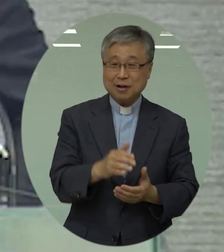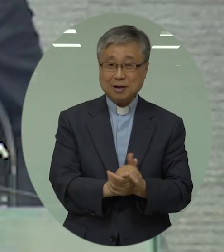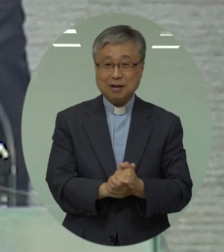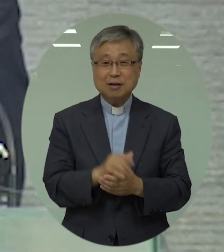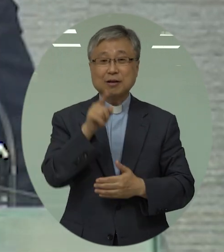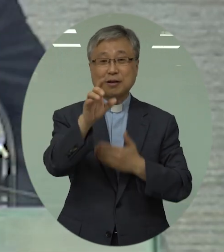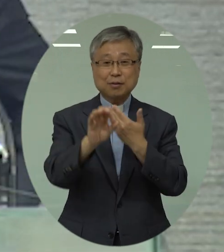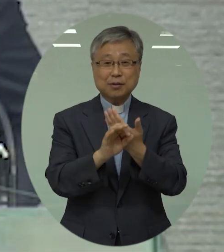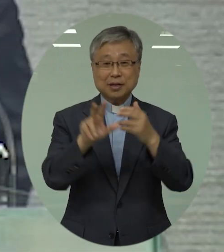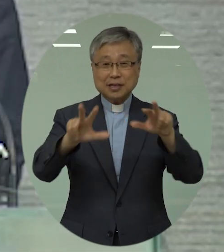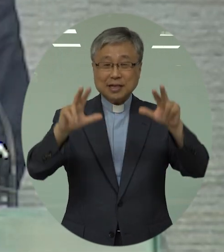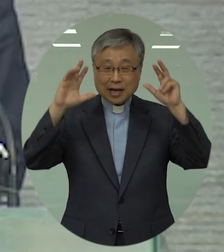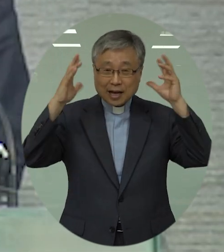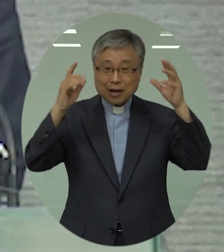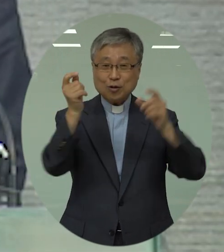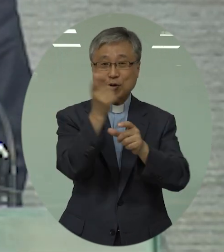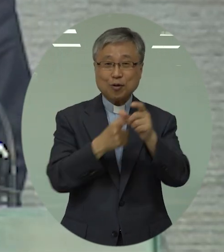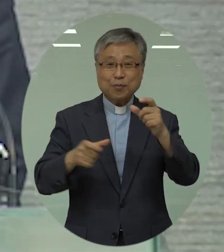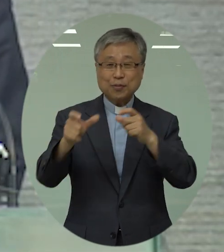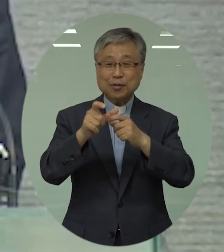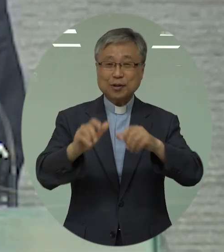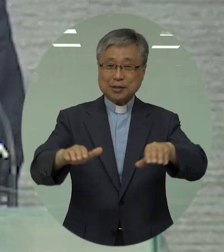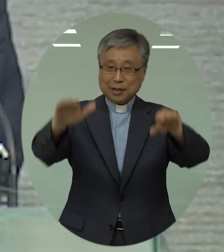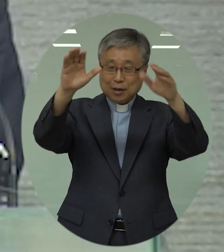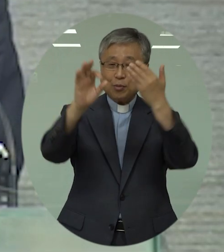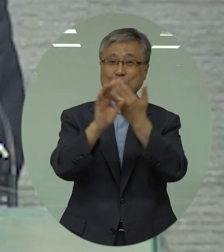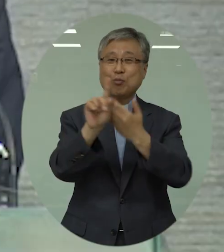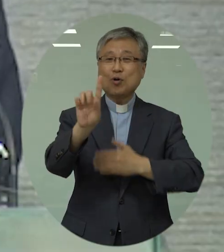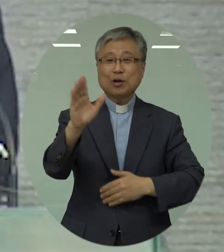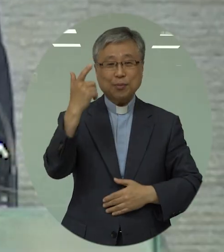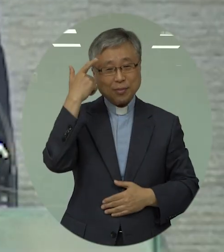자, 그러면 이제 아이가 조금 더 자라면 그 다음에 뭐가 돼요?